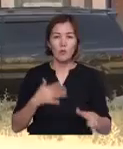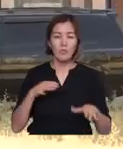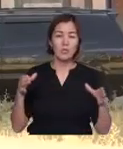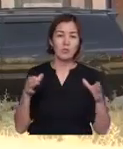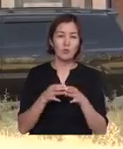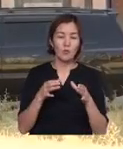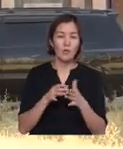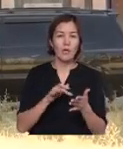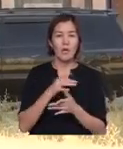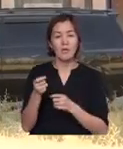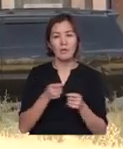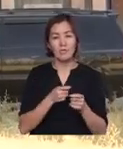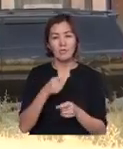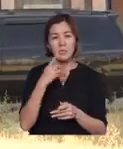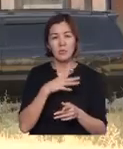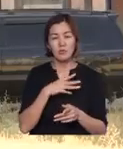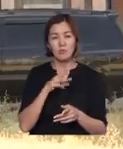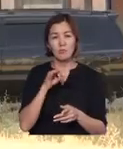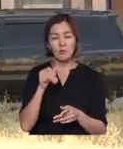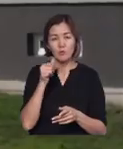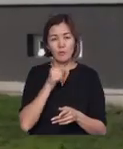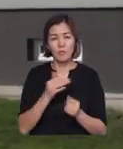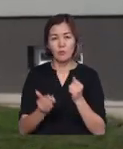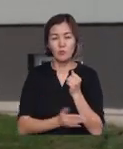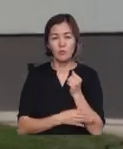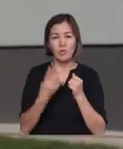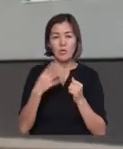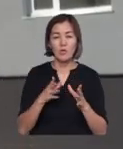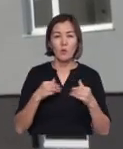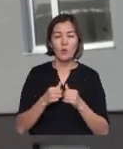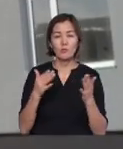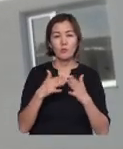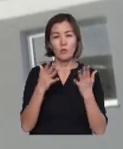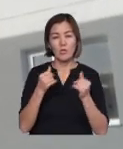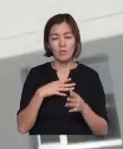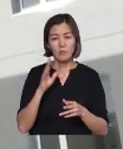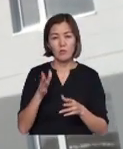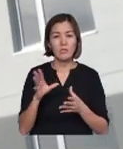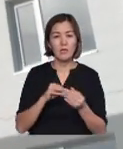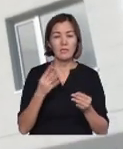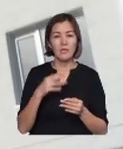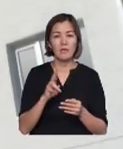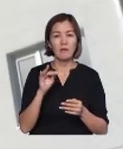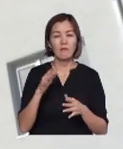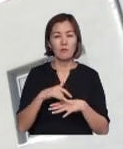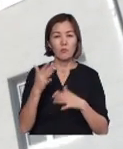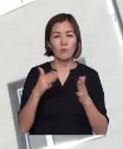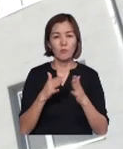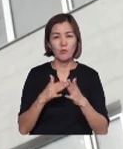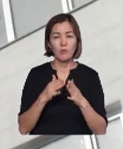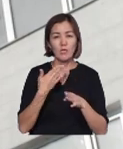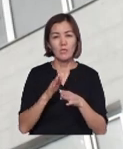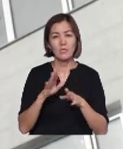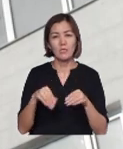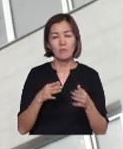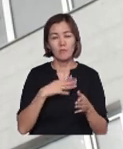санатында. Қала басшысының сөзіне сенсек, маусым айының соңында 40 отбасы қоныс тойын тойламақ. Бұдан бөлек тағы 40 пәтерлі көпқабатты несиелік үй